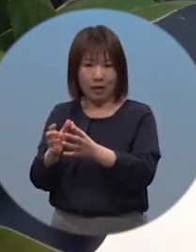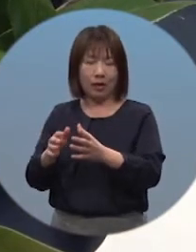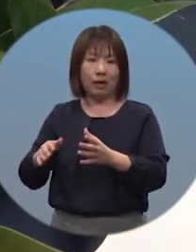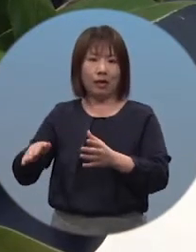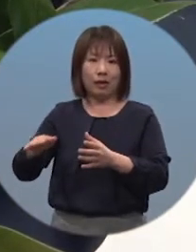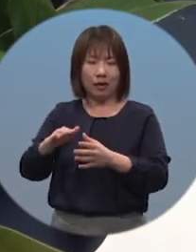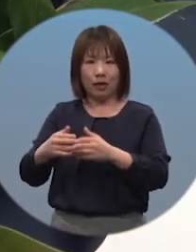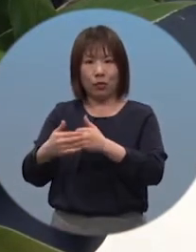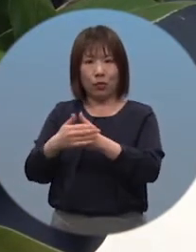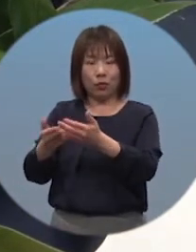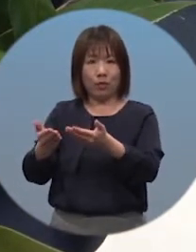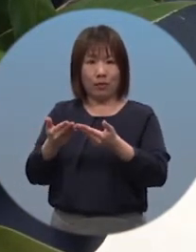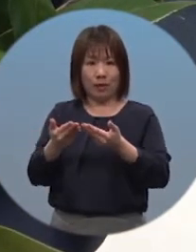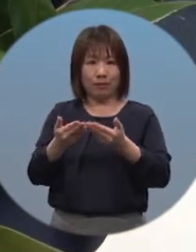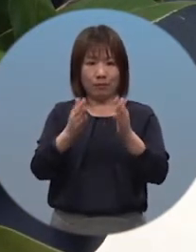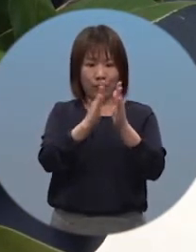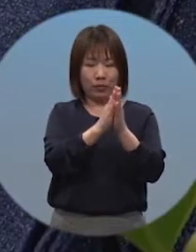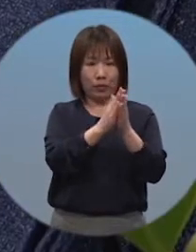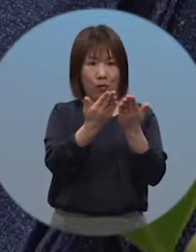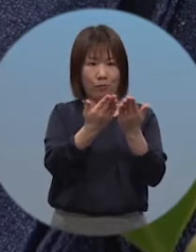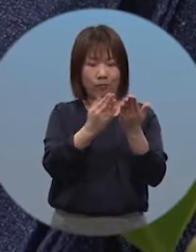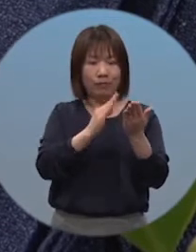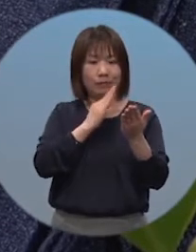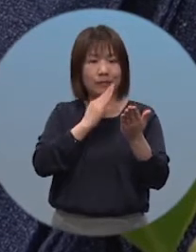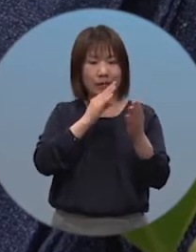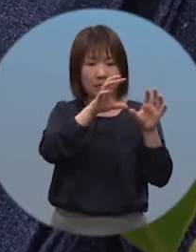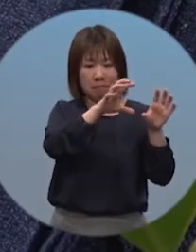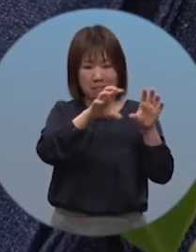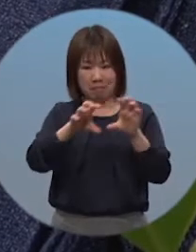挿絵を再現するというものです